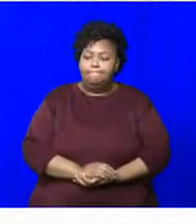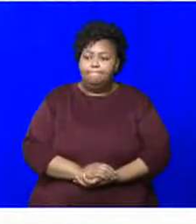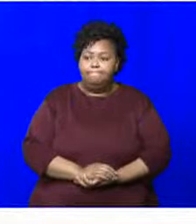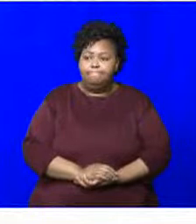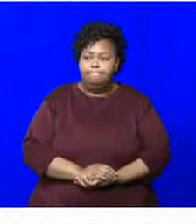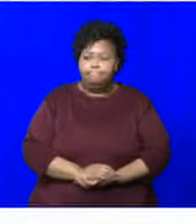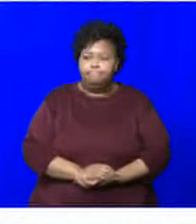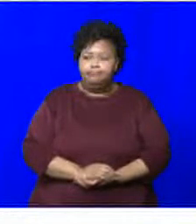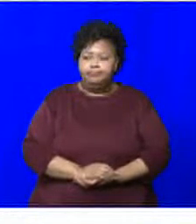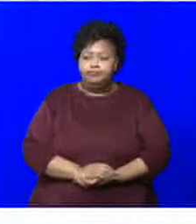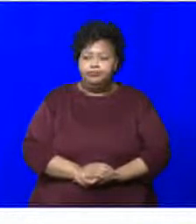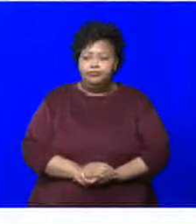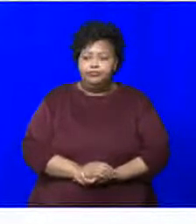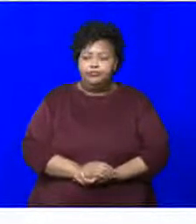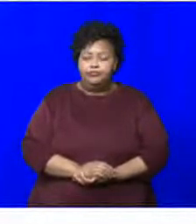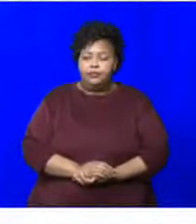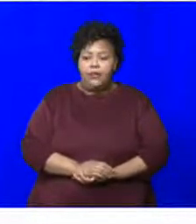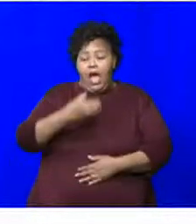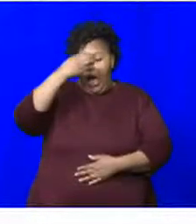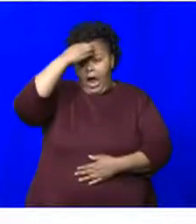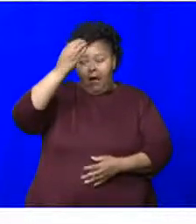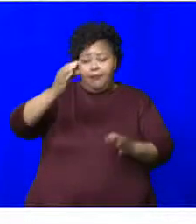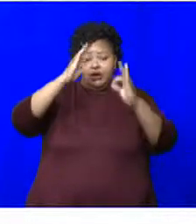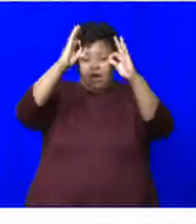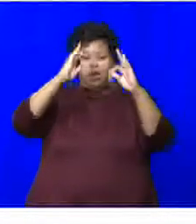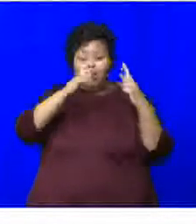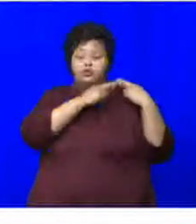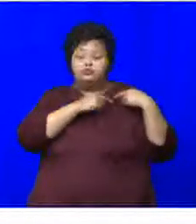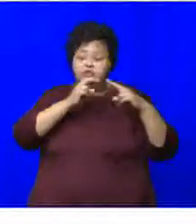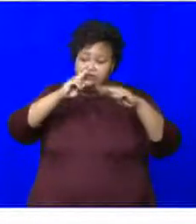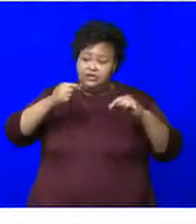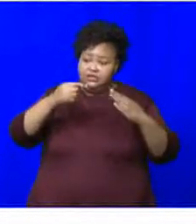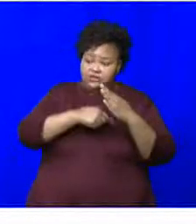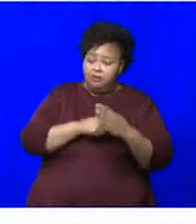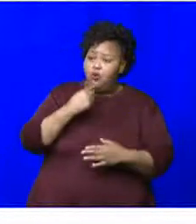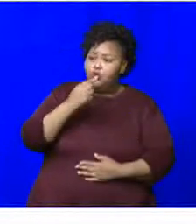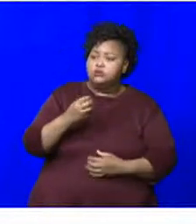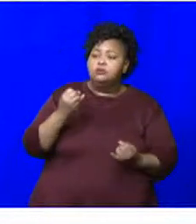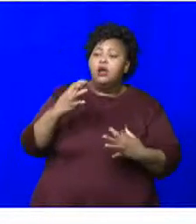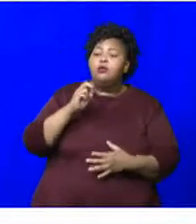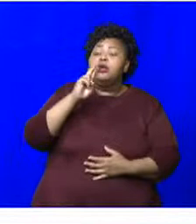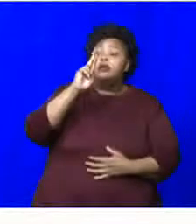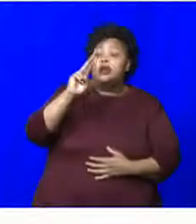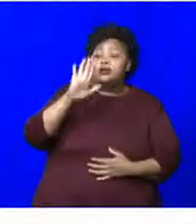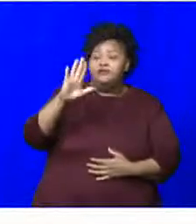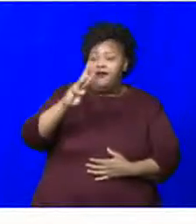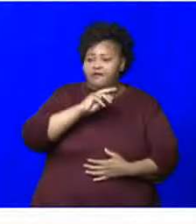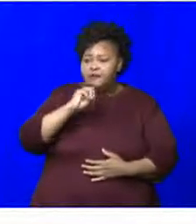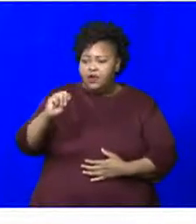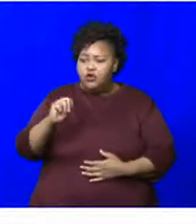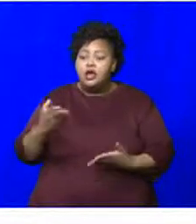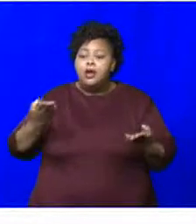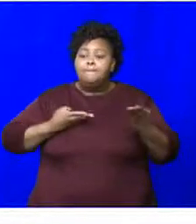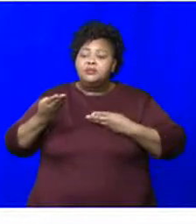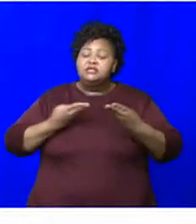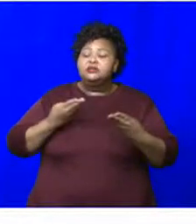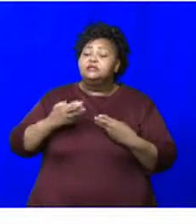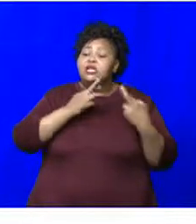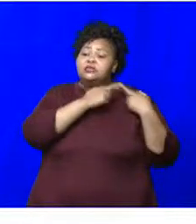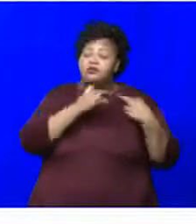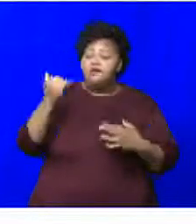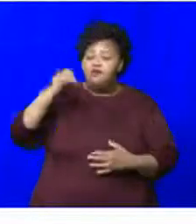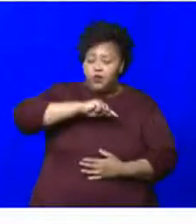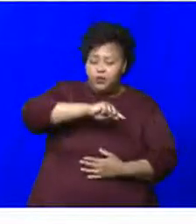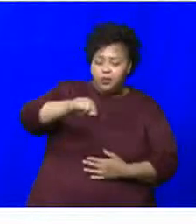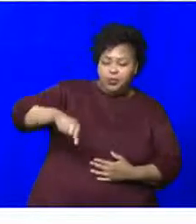Umbiko emcwaningi kumabhungu lomkhulu wahulumende uveta ukuthi ingetulu ka-85 million emalangeni imali ekweletwa inkampani yemaposi netincingo